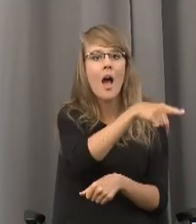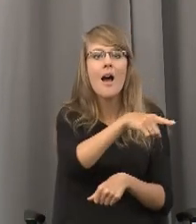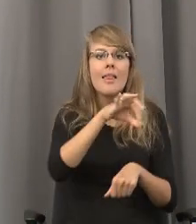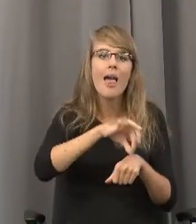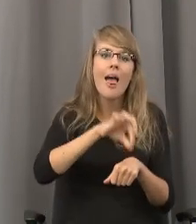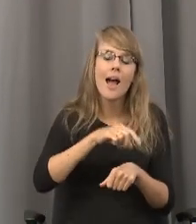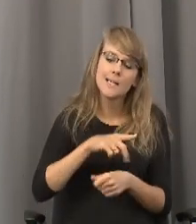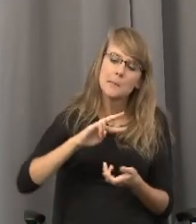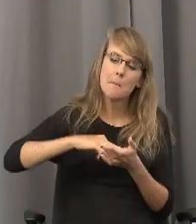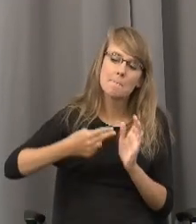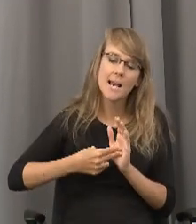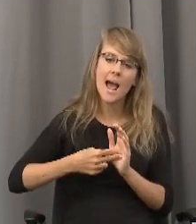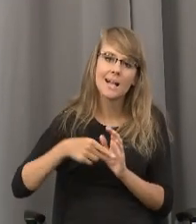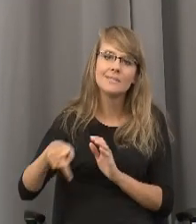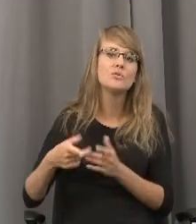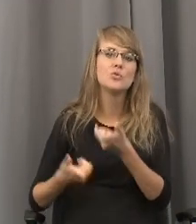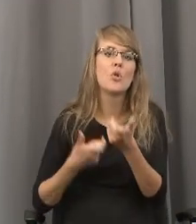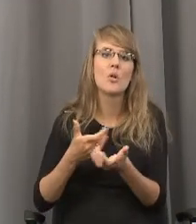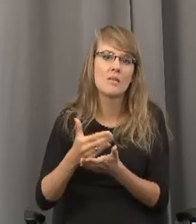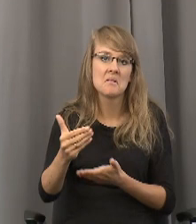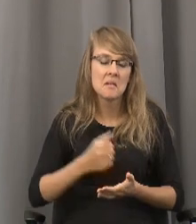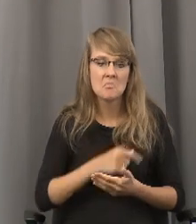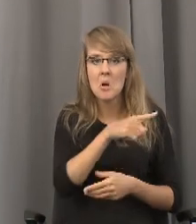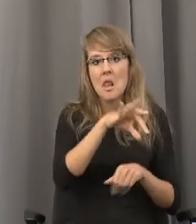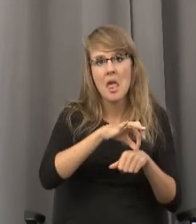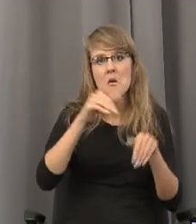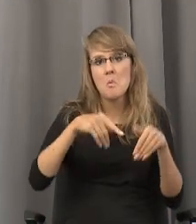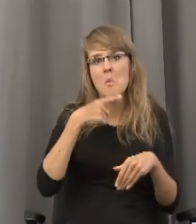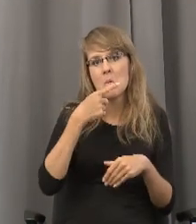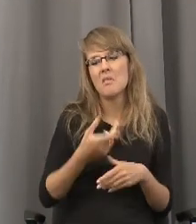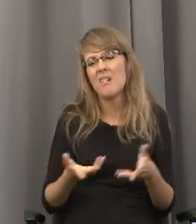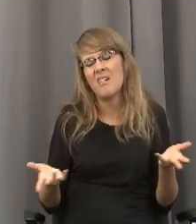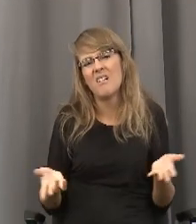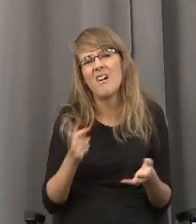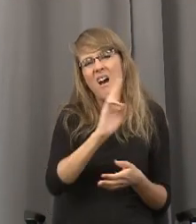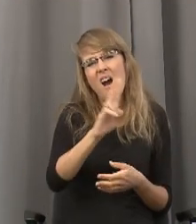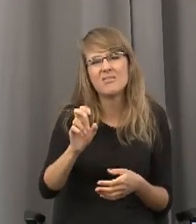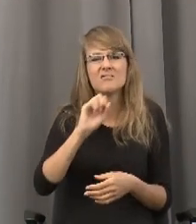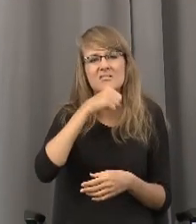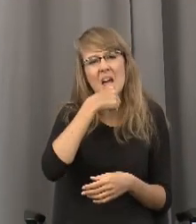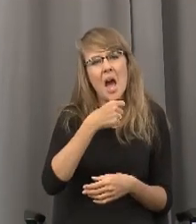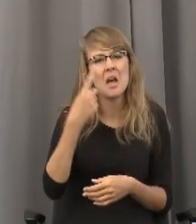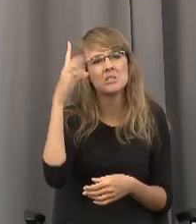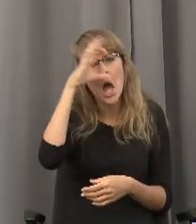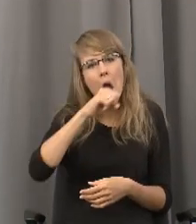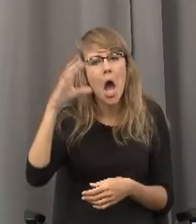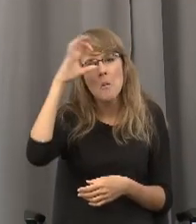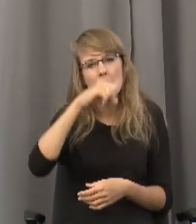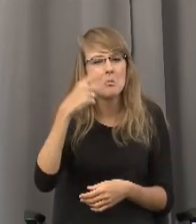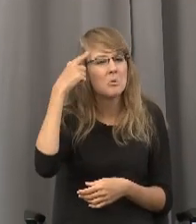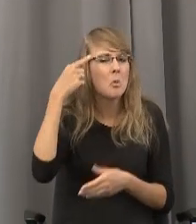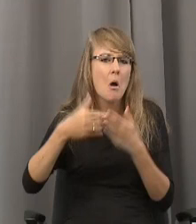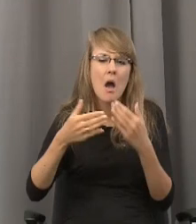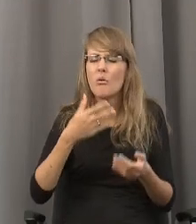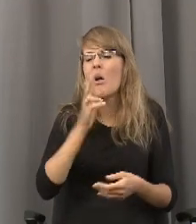chorego. Może mu powiedzieć, proszę pana, no każdy z nas, jak jest stary, to ma problemy z pamięcią, kropka. Może